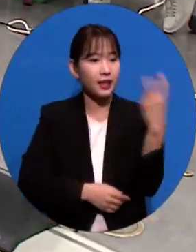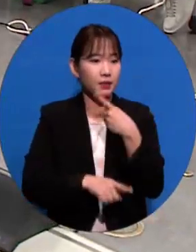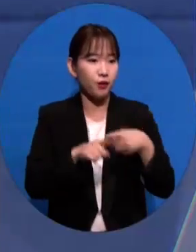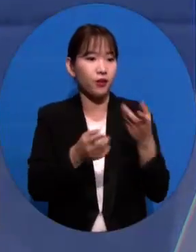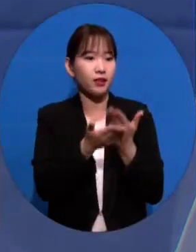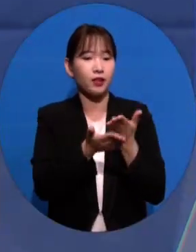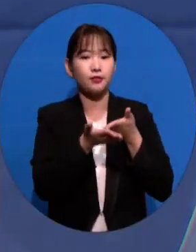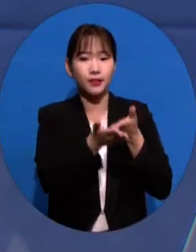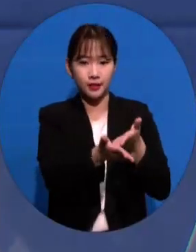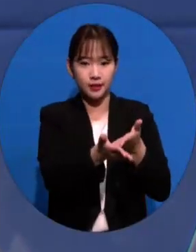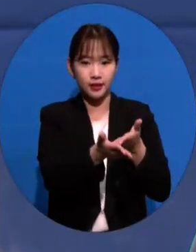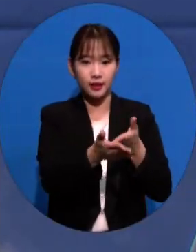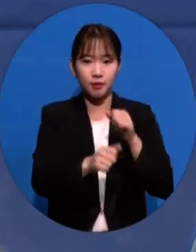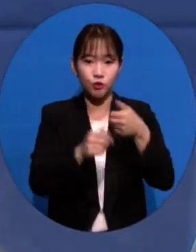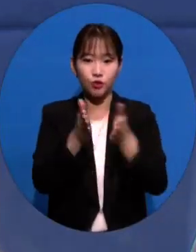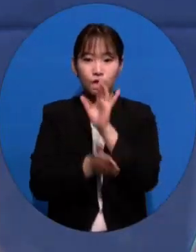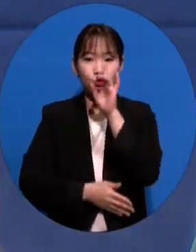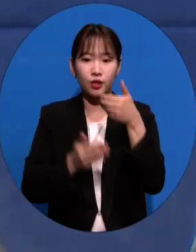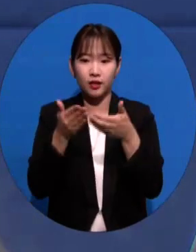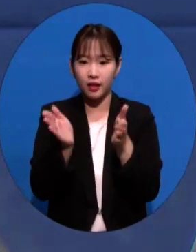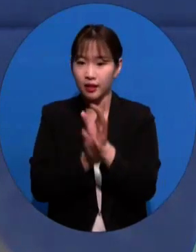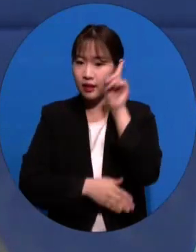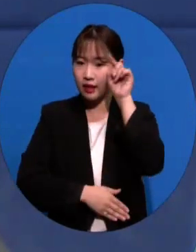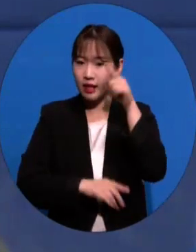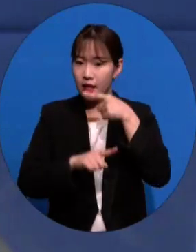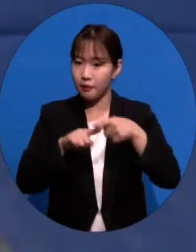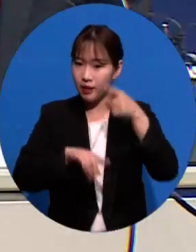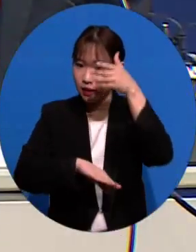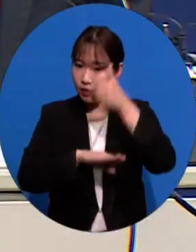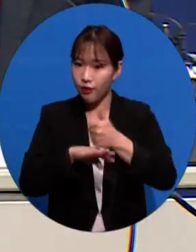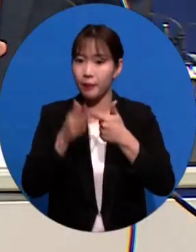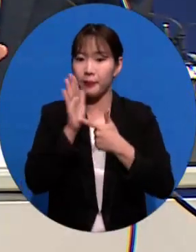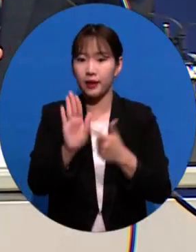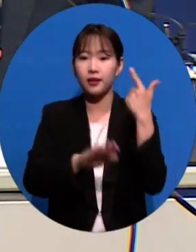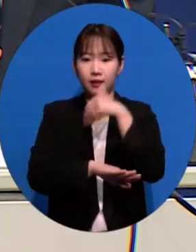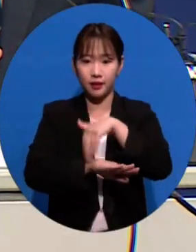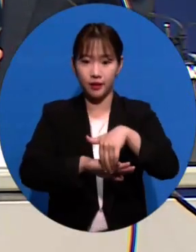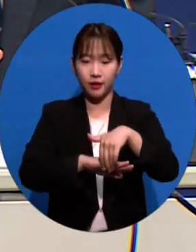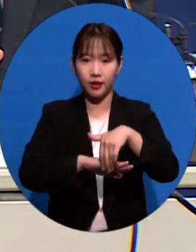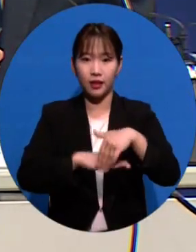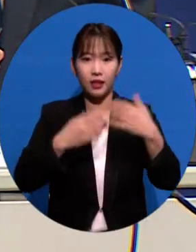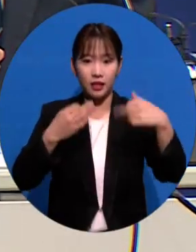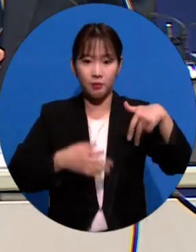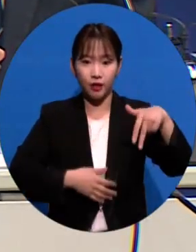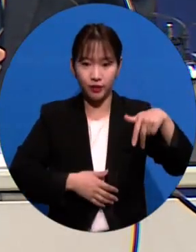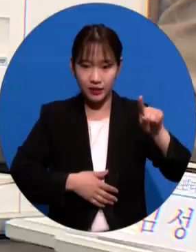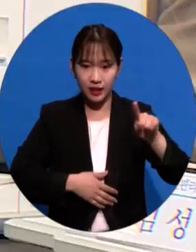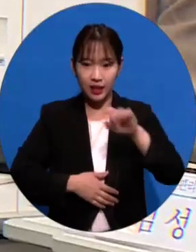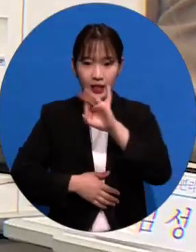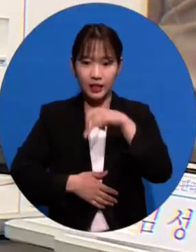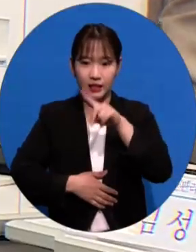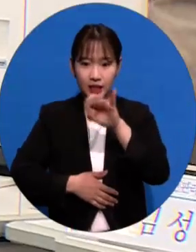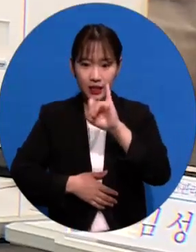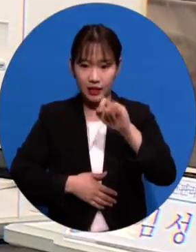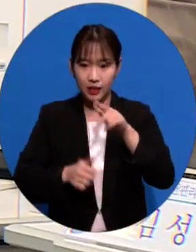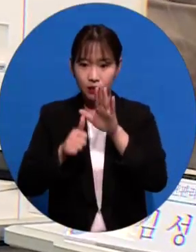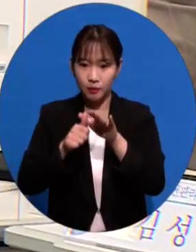신청했습니다. 민주당 중앙당은 내일 재심 결과를 내놓을 예정인 가운데 김경자, 이상익